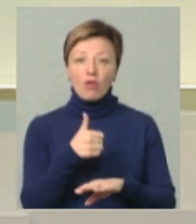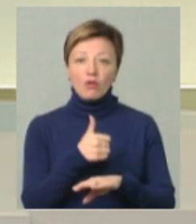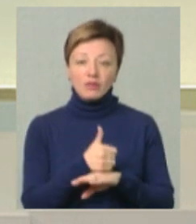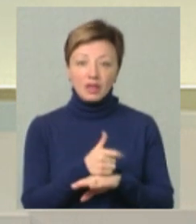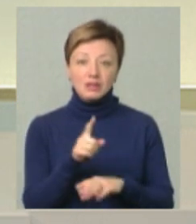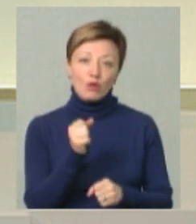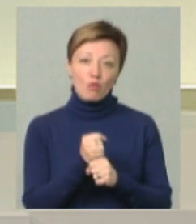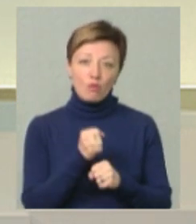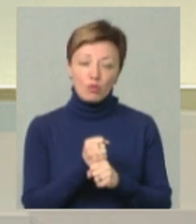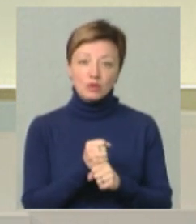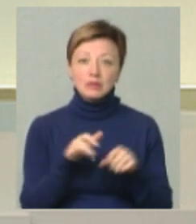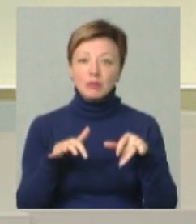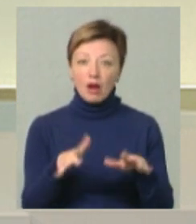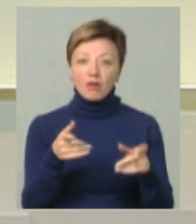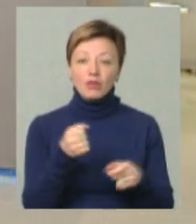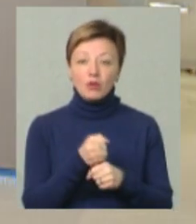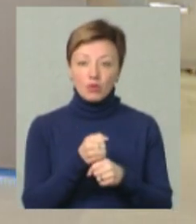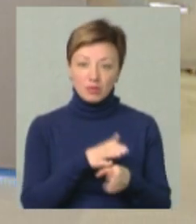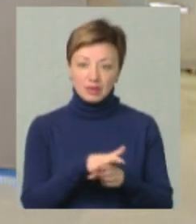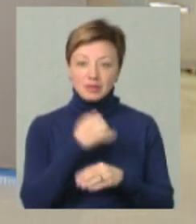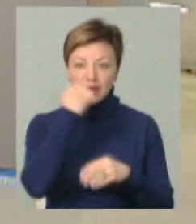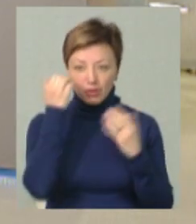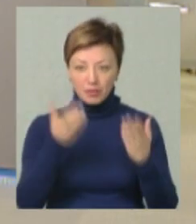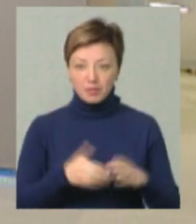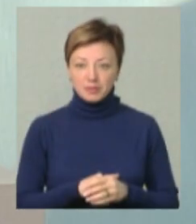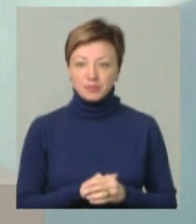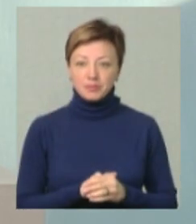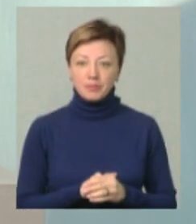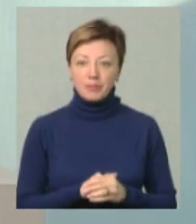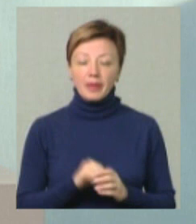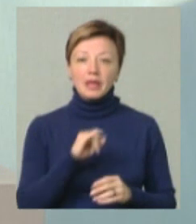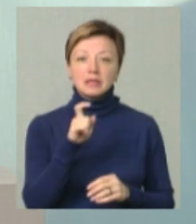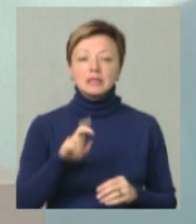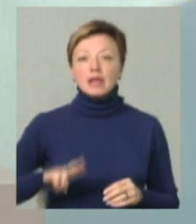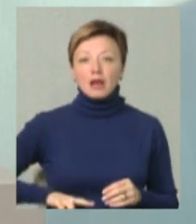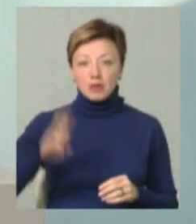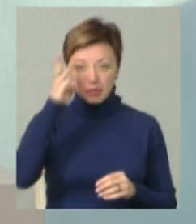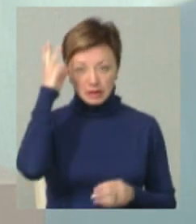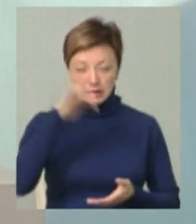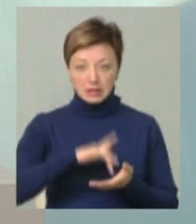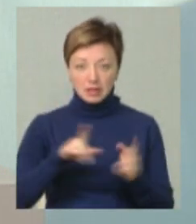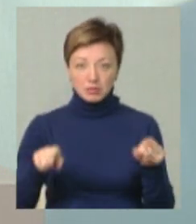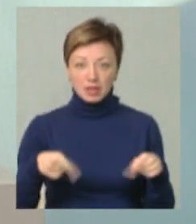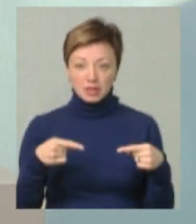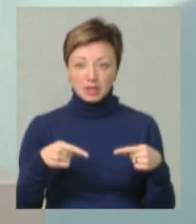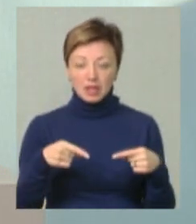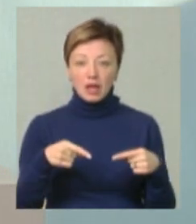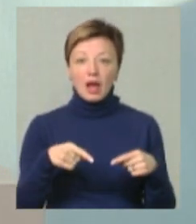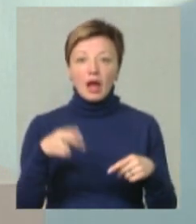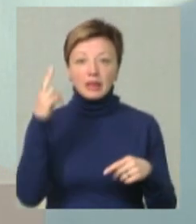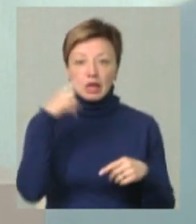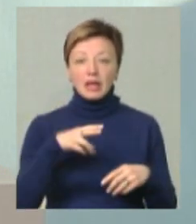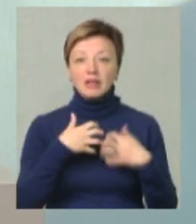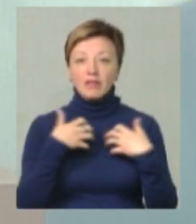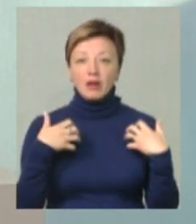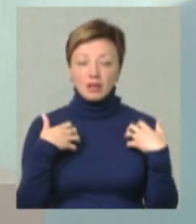ту роботу, за ту справу, яку ви робите. Дякую вам. Будь ласка. Із директором Хмельницького центру реабілітації диких тварин